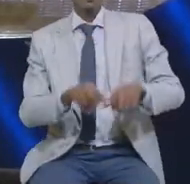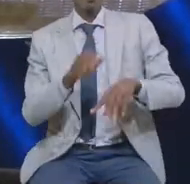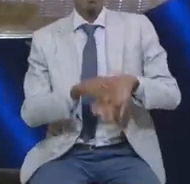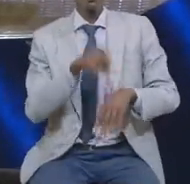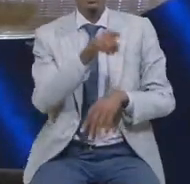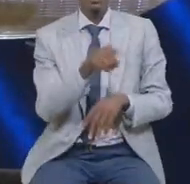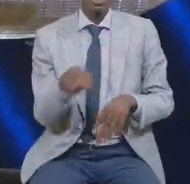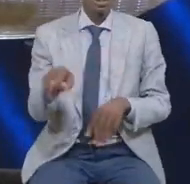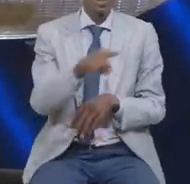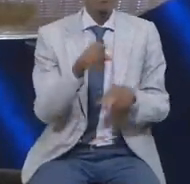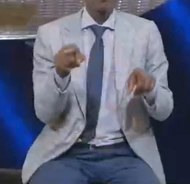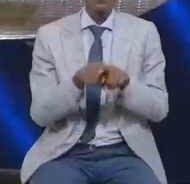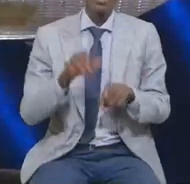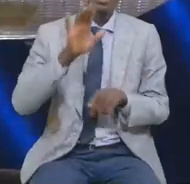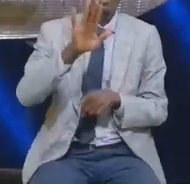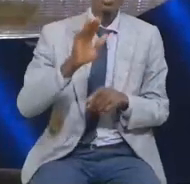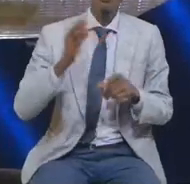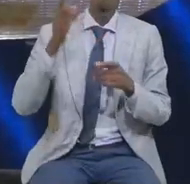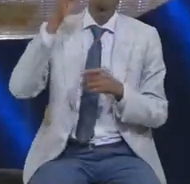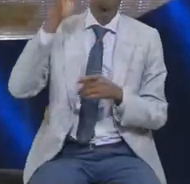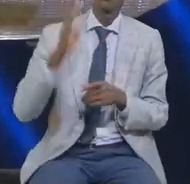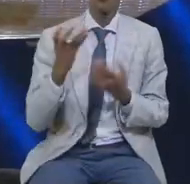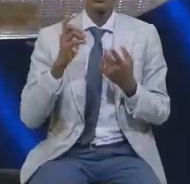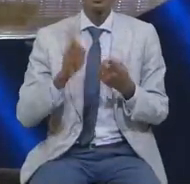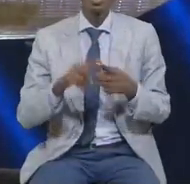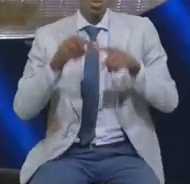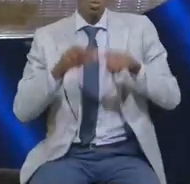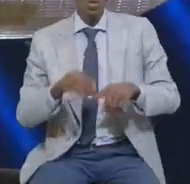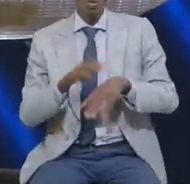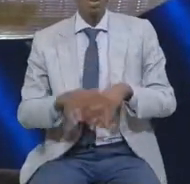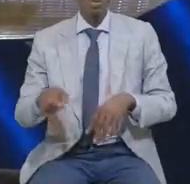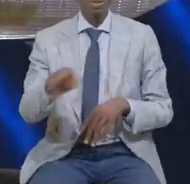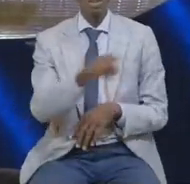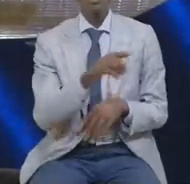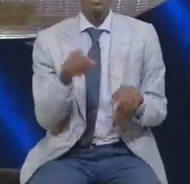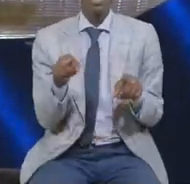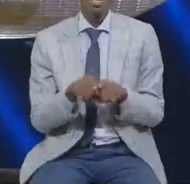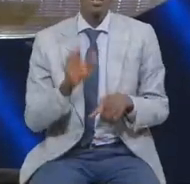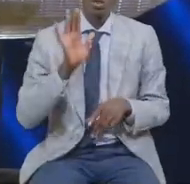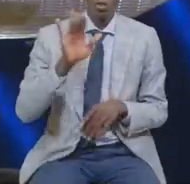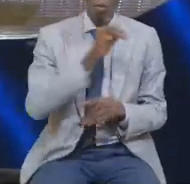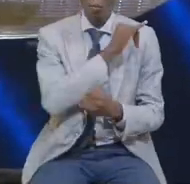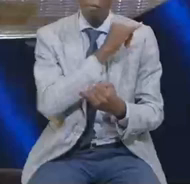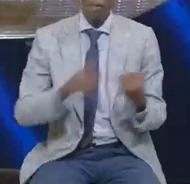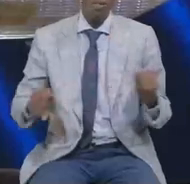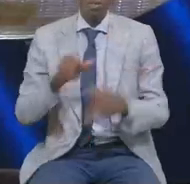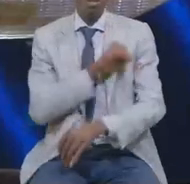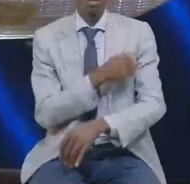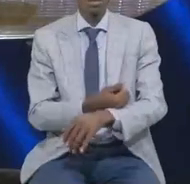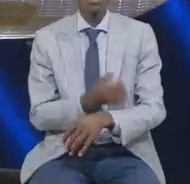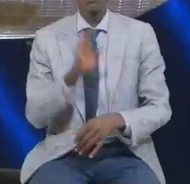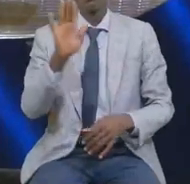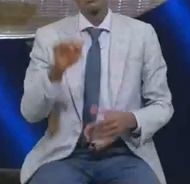s'ils sont ton Dieu. Ils veulent que tu les considères comme l'autorité finale. Ils disent que